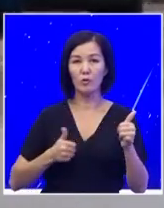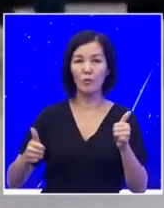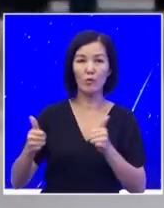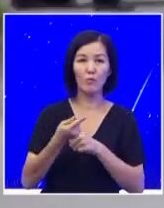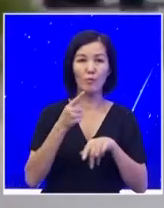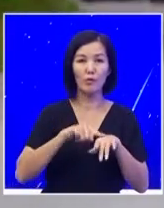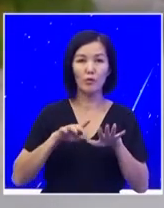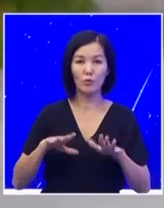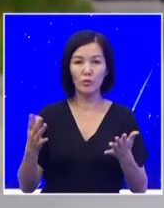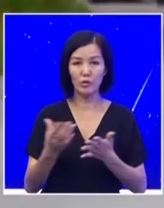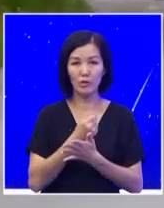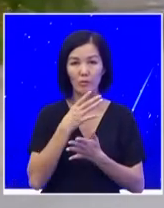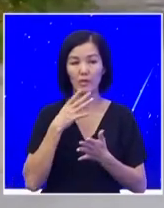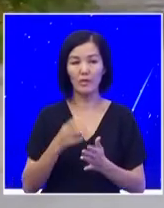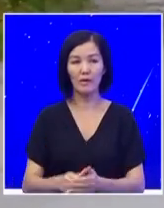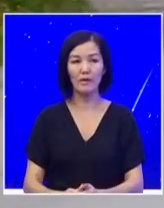келді.